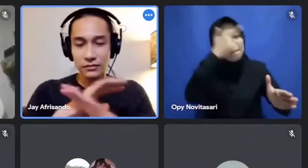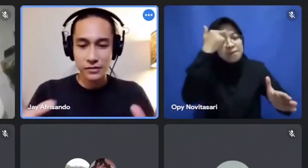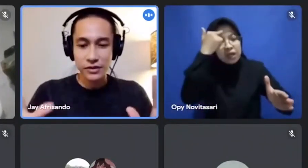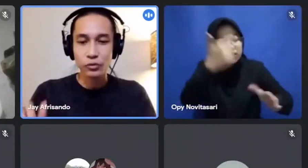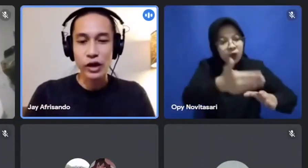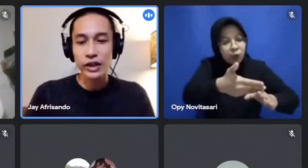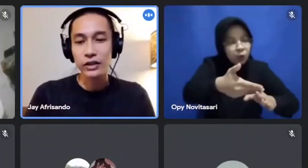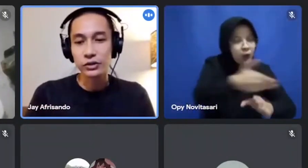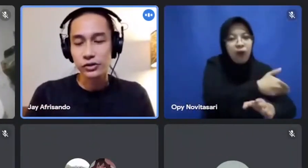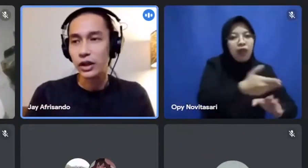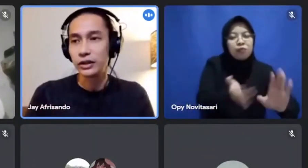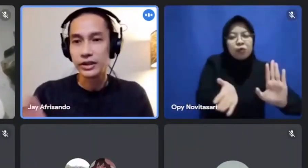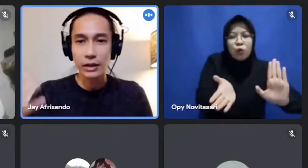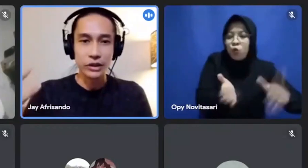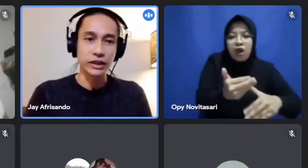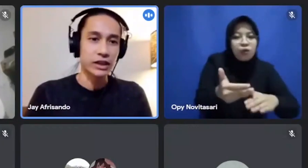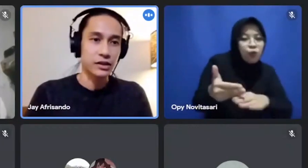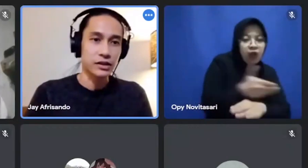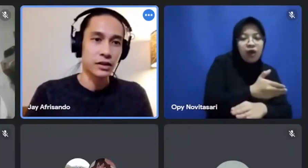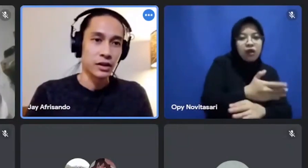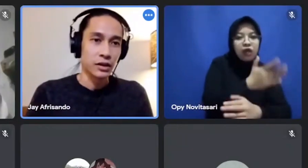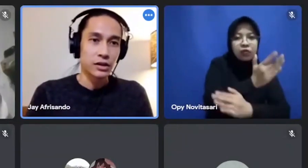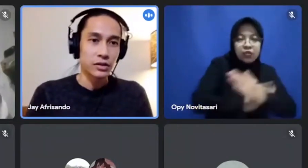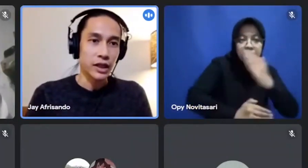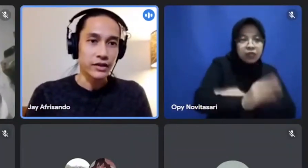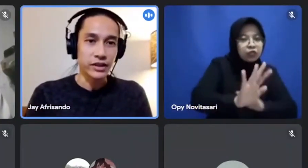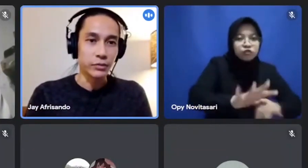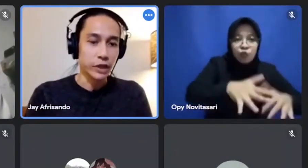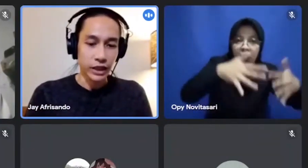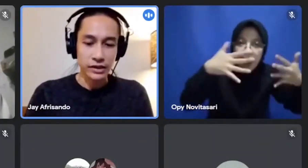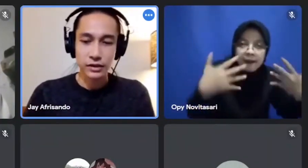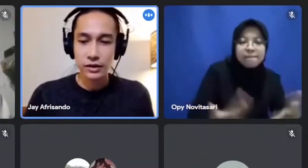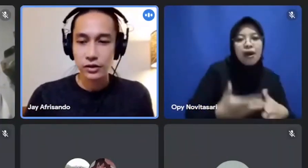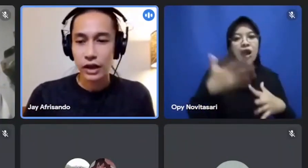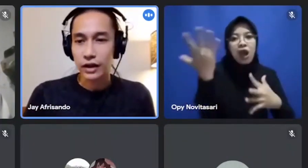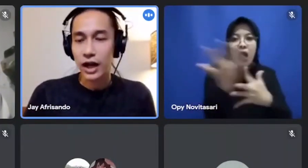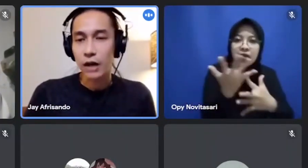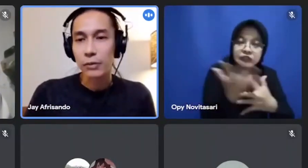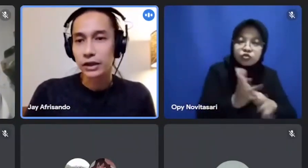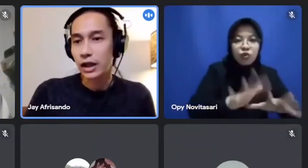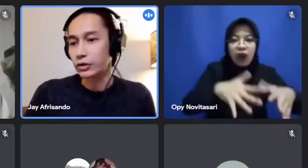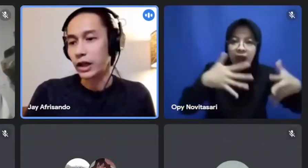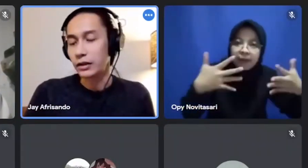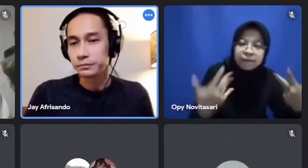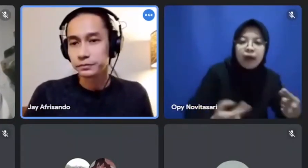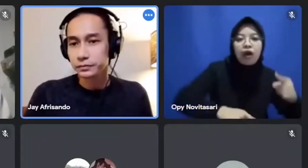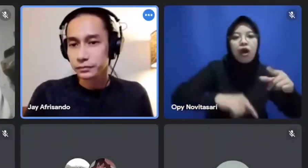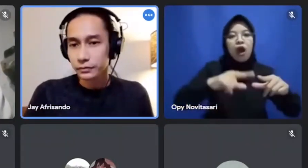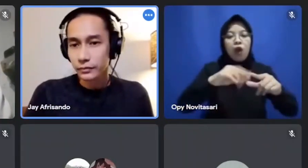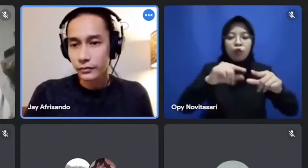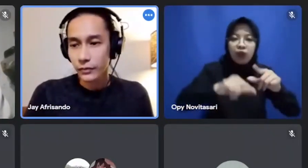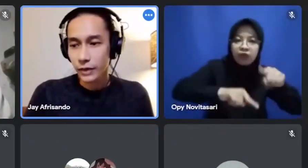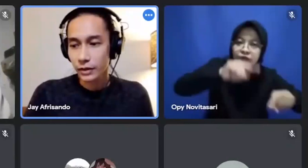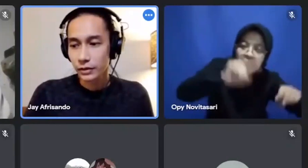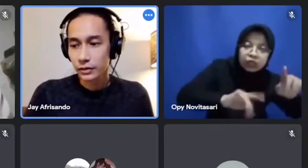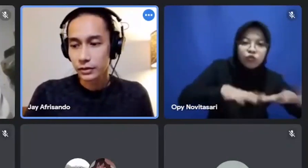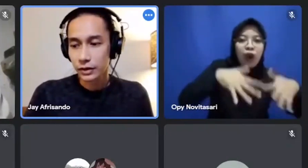soal semuanya itu soal disabilitas soal aksesibilitas dan soal keragaman aural